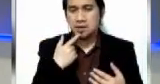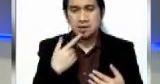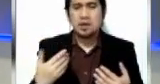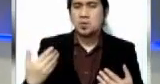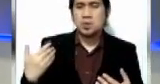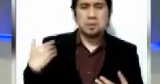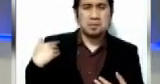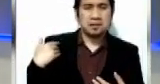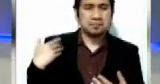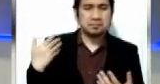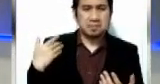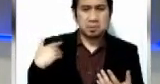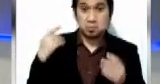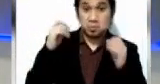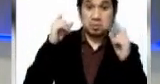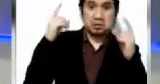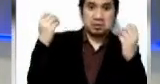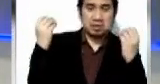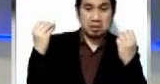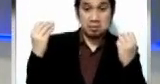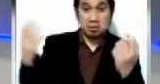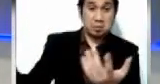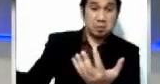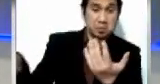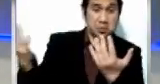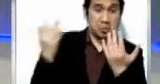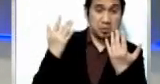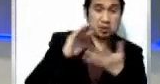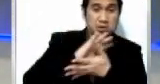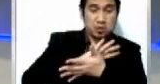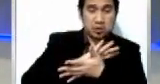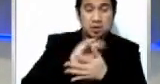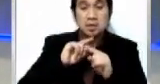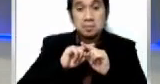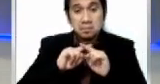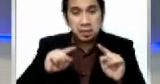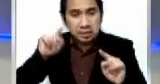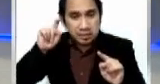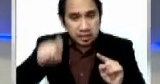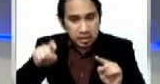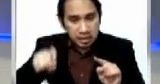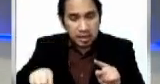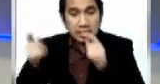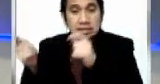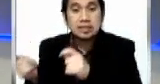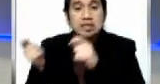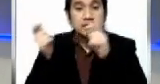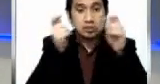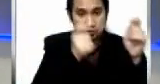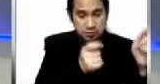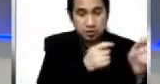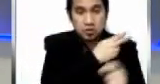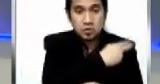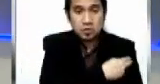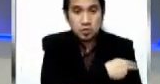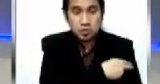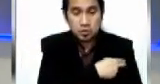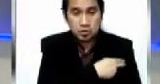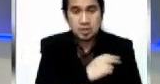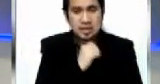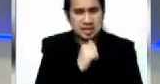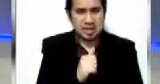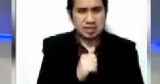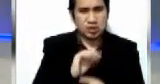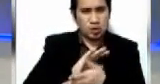COVID-19 patient. Pero kailangan na nilang ilipat ng ospital ang ilang pasyenteng hindi po COVID-19 ang sakit para